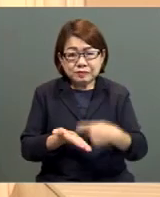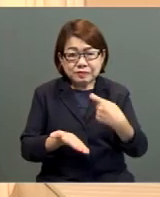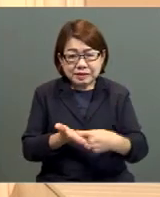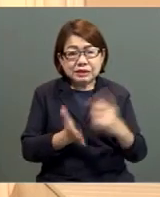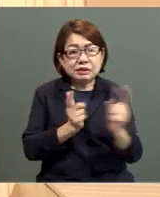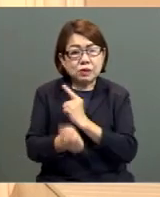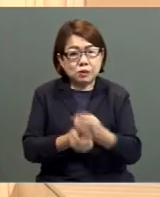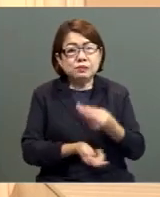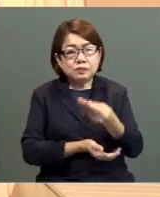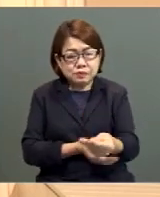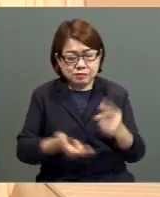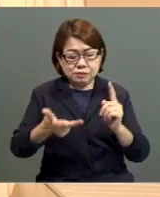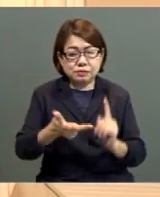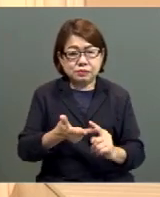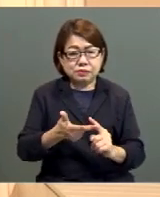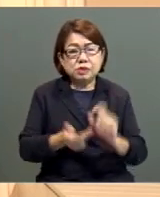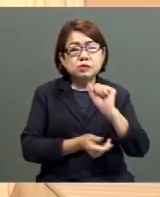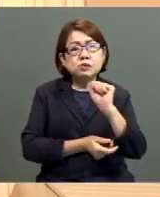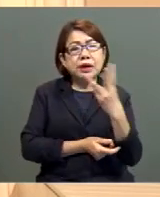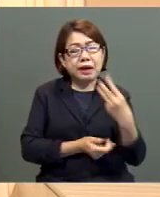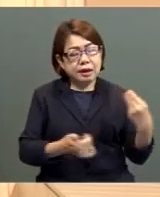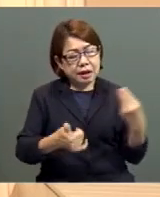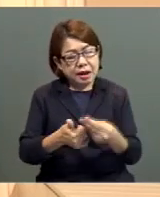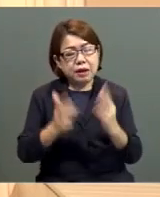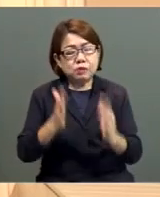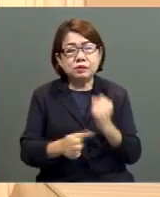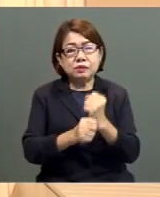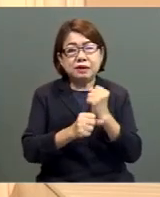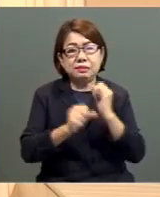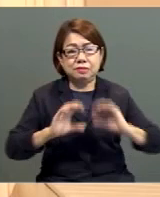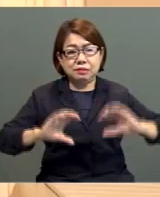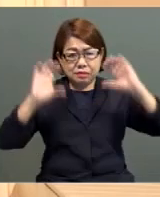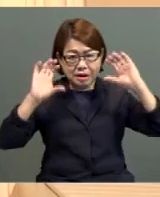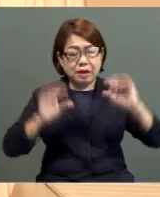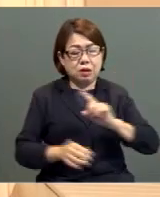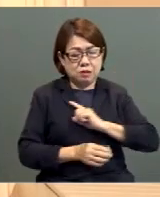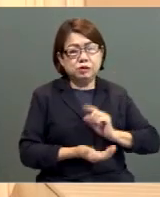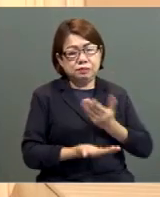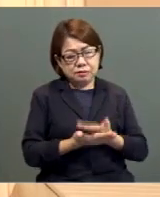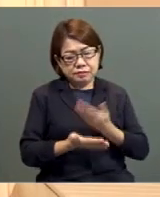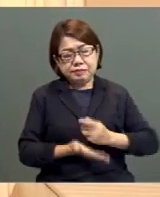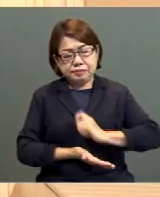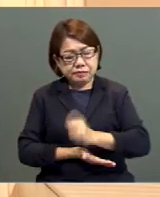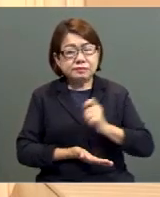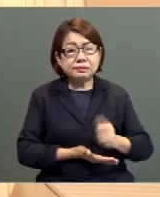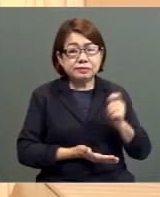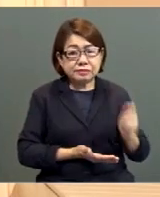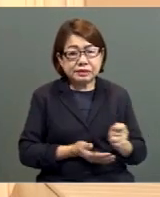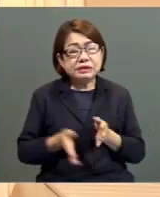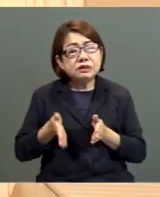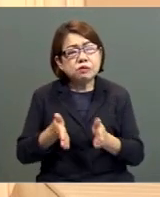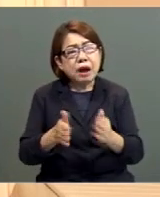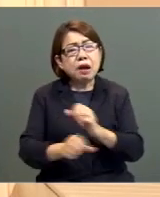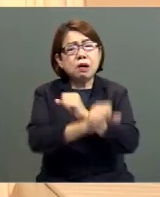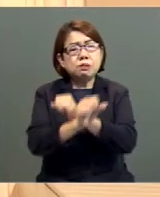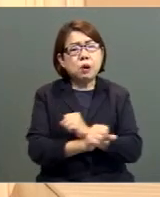และกองทุนรักษาพยาบาลสวัสดิการข้าราชการมารับผิดชอบค่าใช้จ่ายให้ในด้านการป้องกันและช่วยเหลือประ